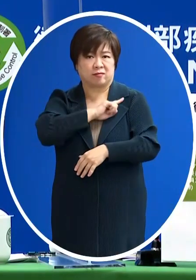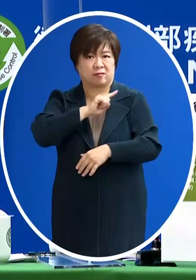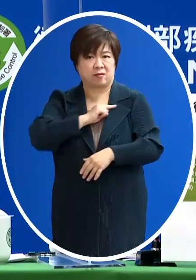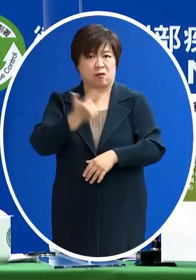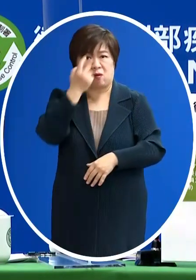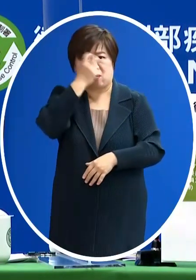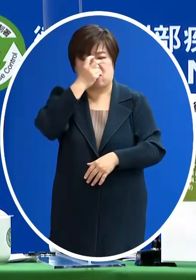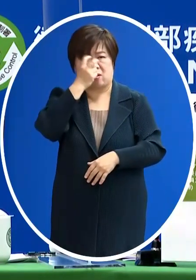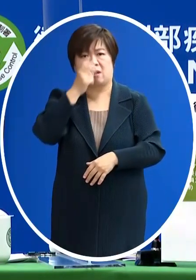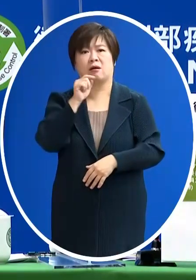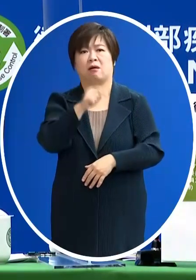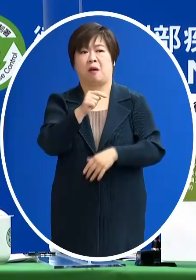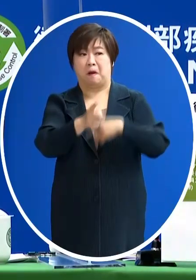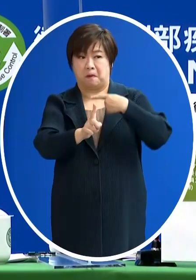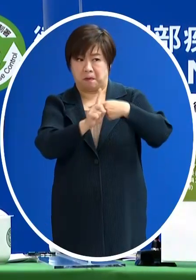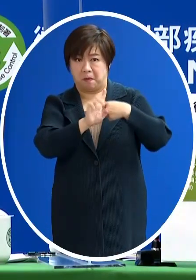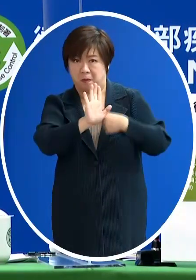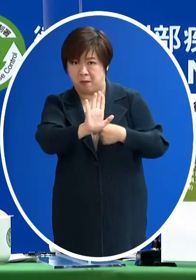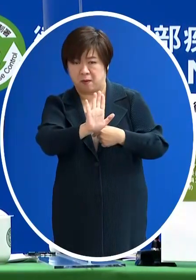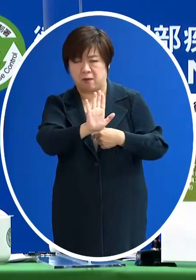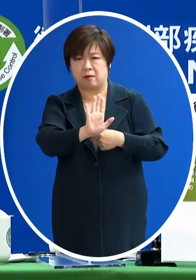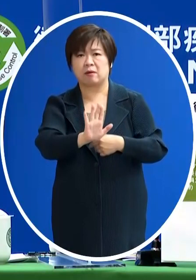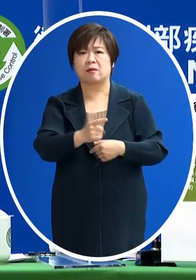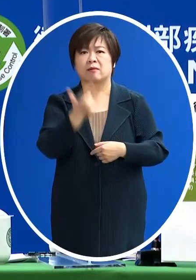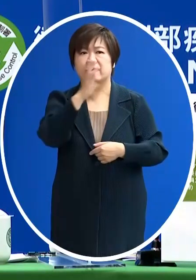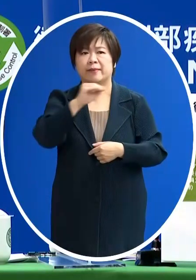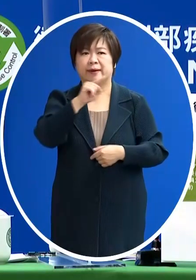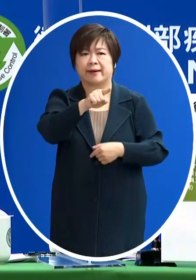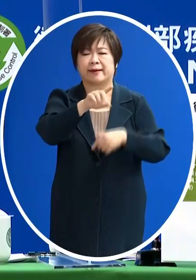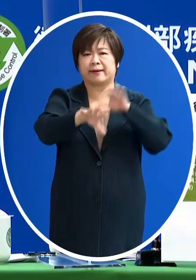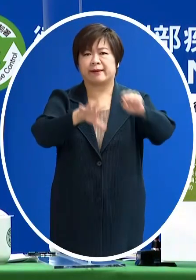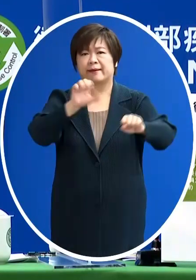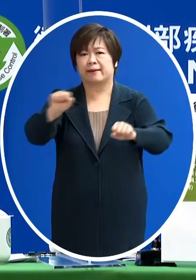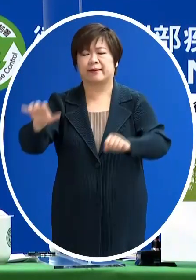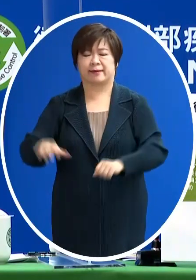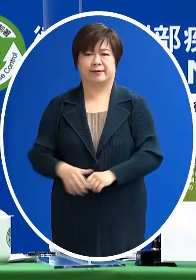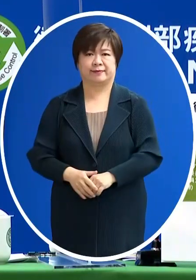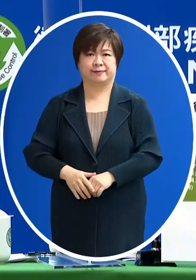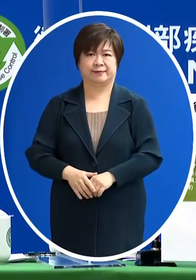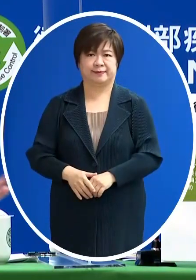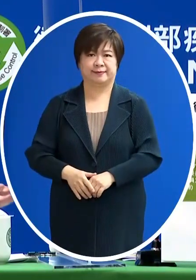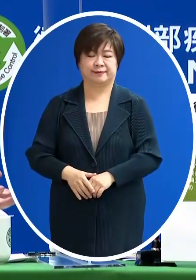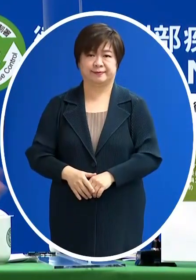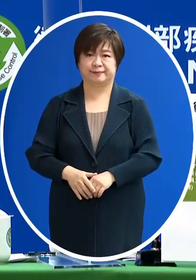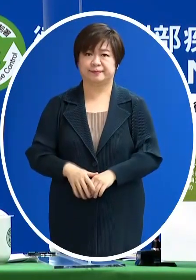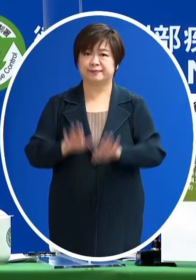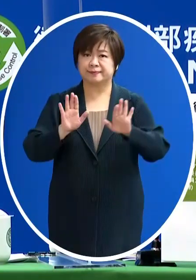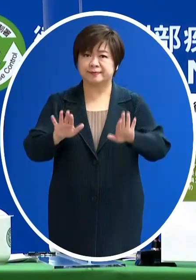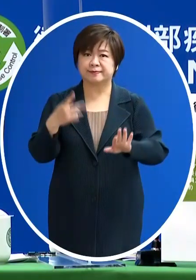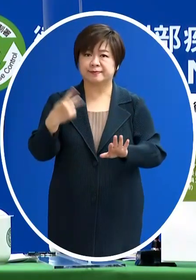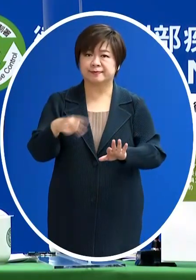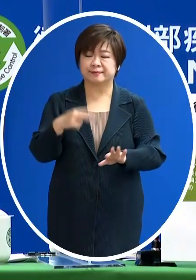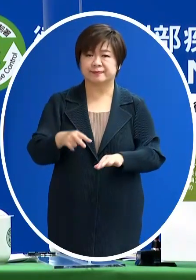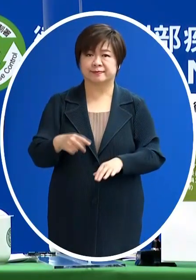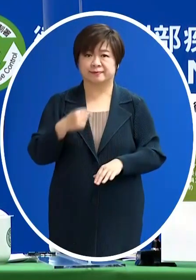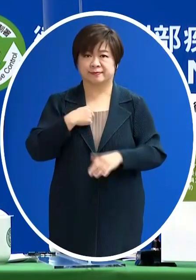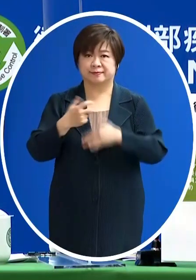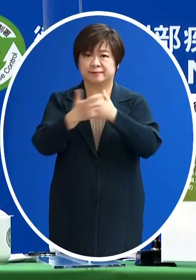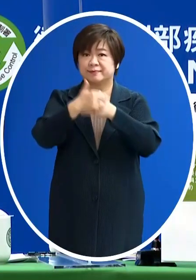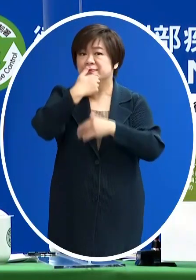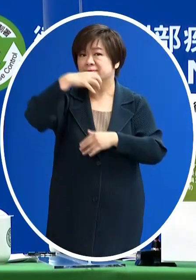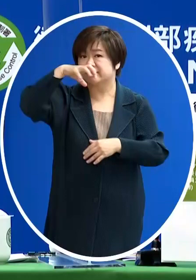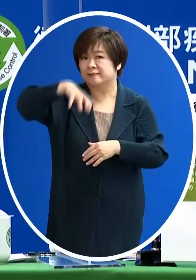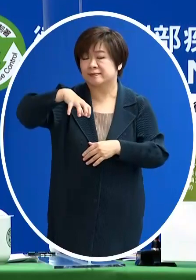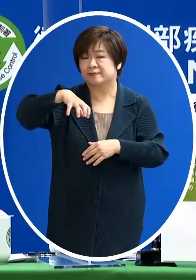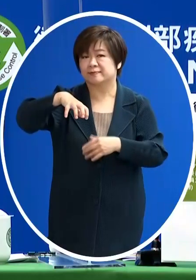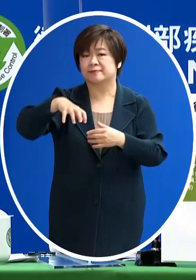阳性，那很快的把这个可能性 找出来。那像我们现在跟提供在 本部里面，